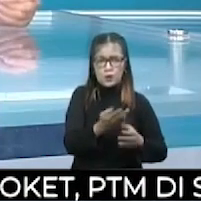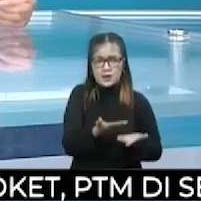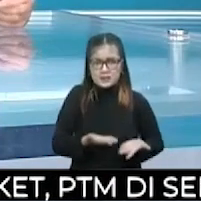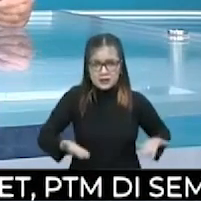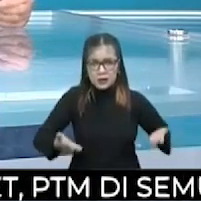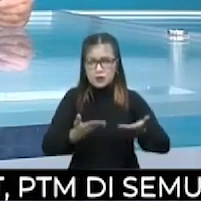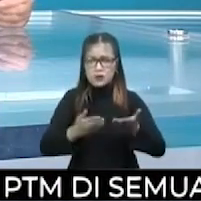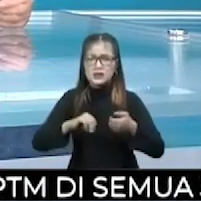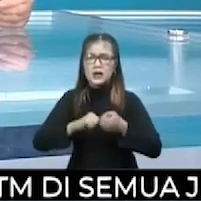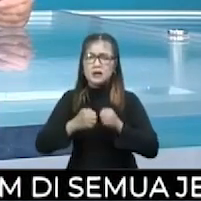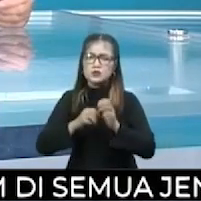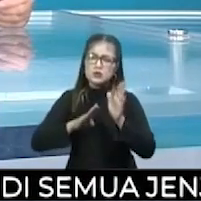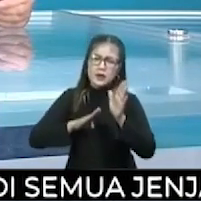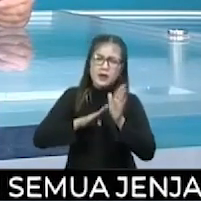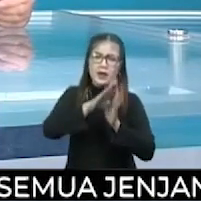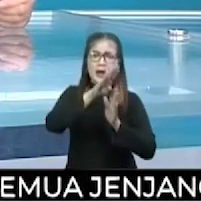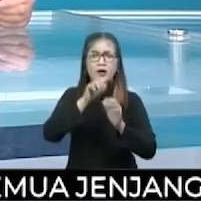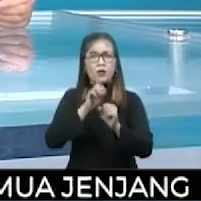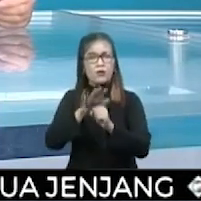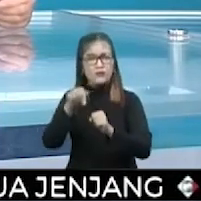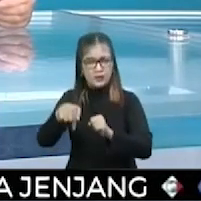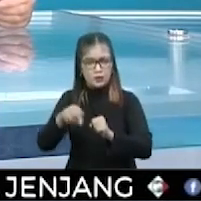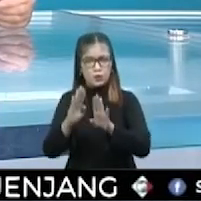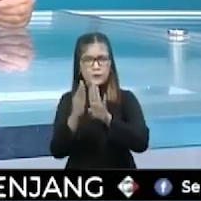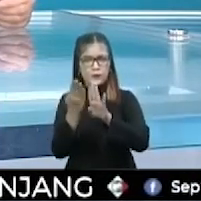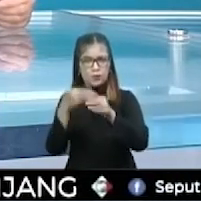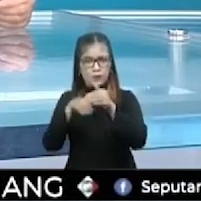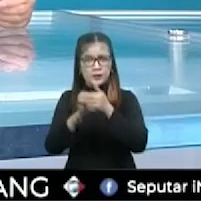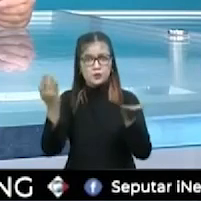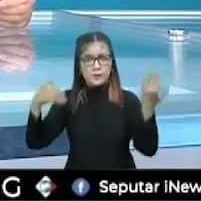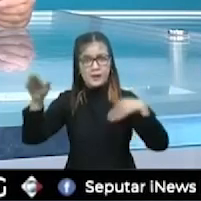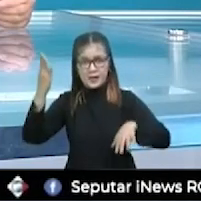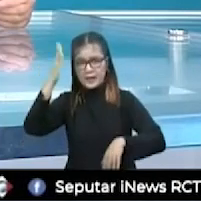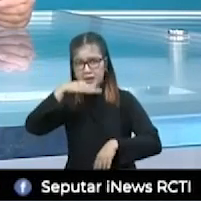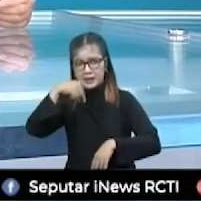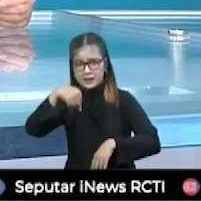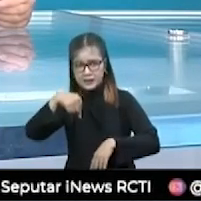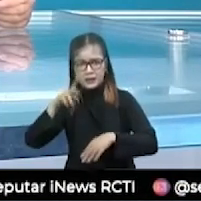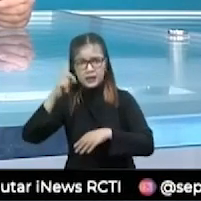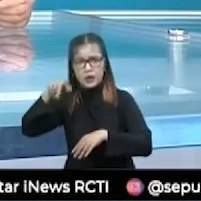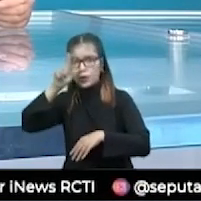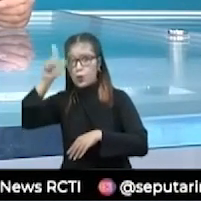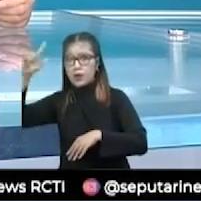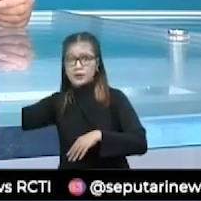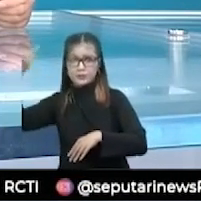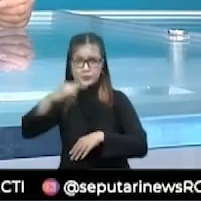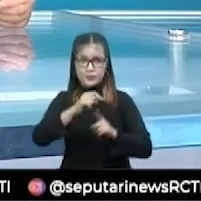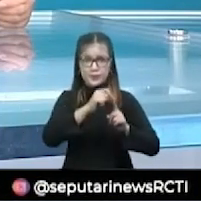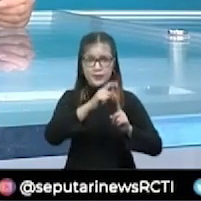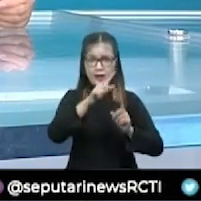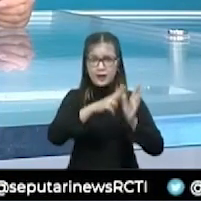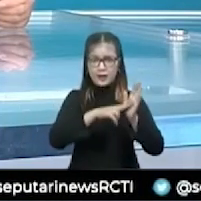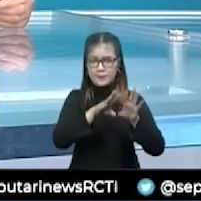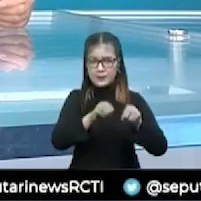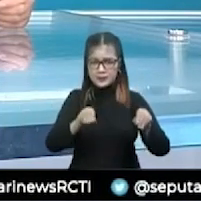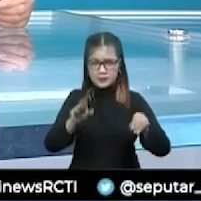kasus COVID-19, hari ini pintu masuk Bali hari ini kembali dibuka untuk pelaku perjalanan luar negeri atau PPLN, non-pekerja